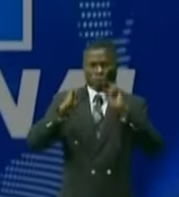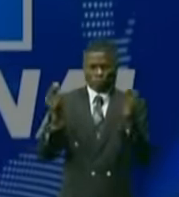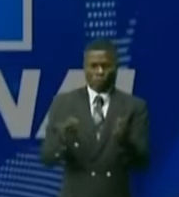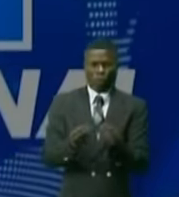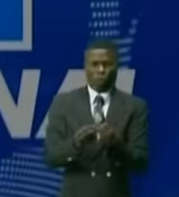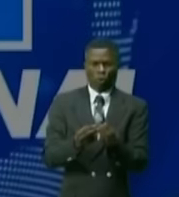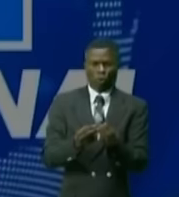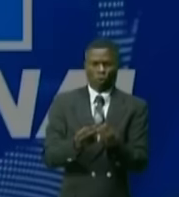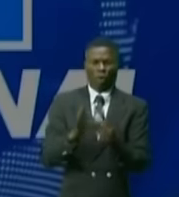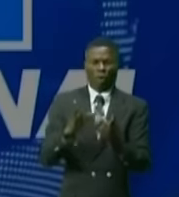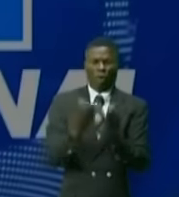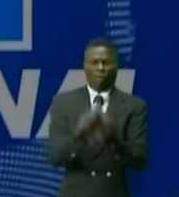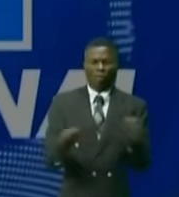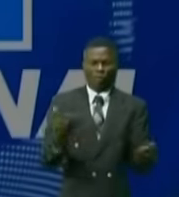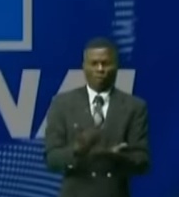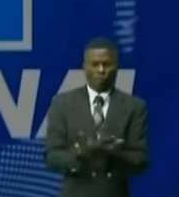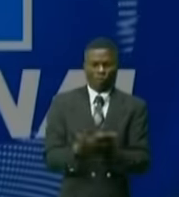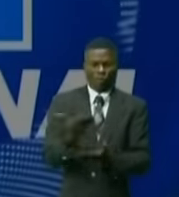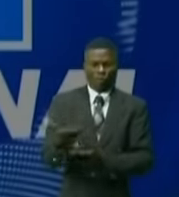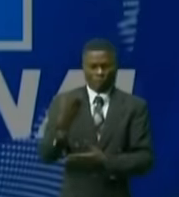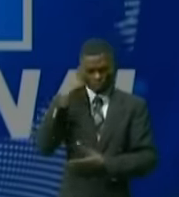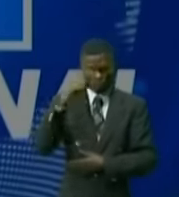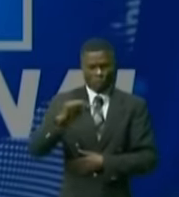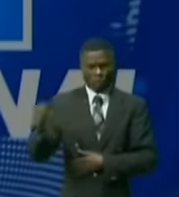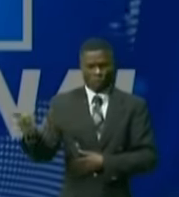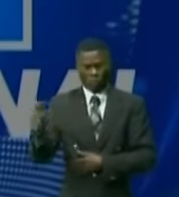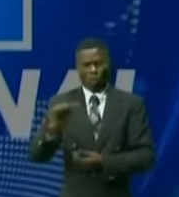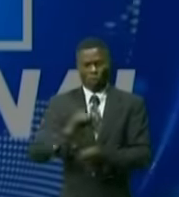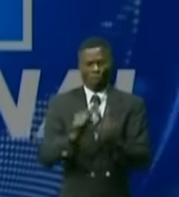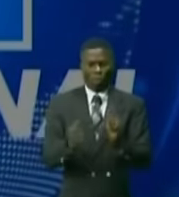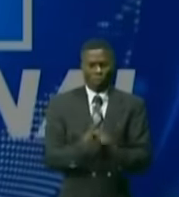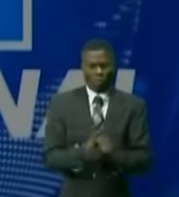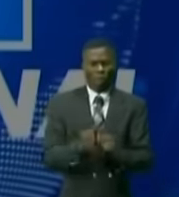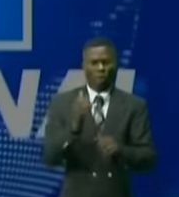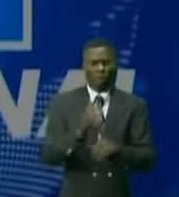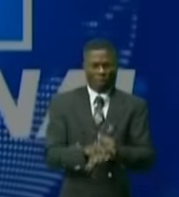des solutions immédiates pour certains cas